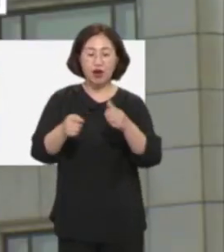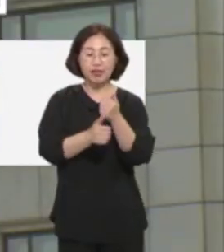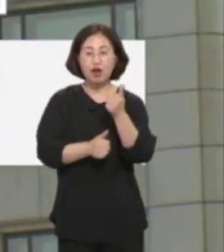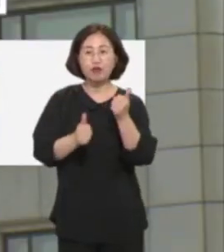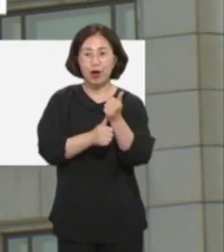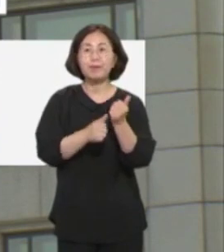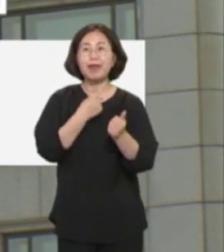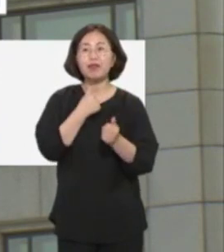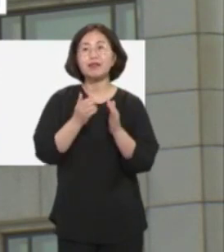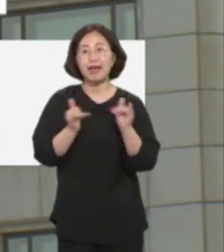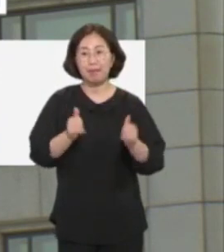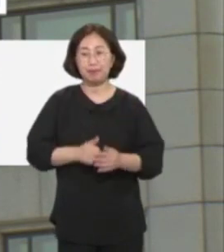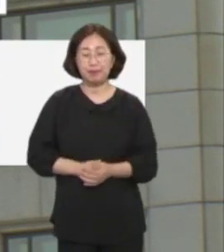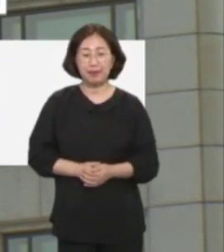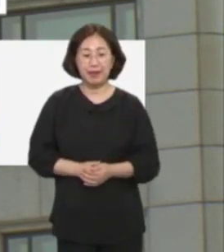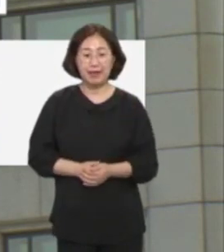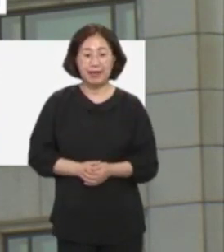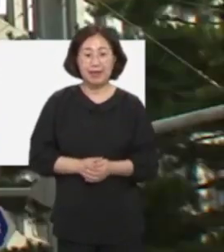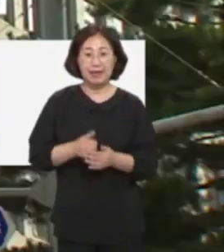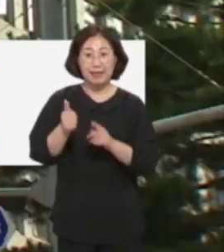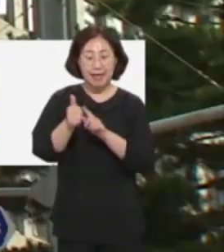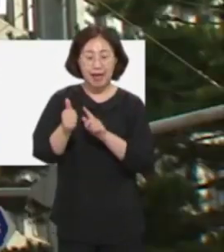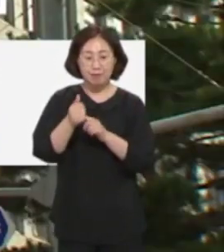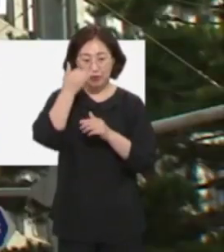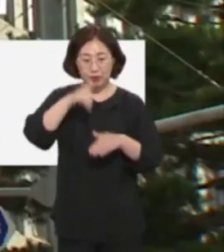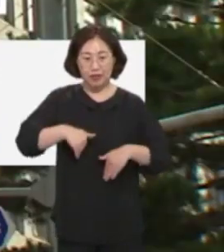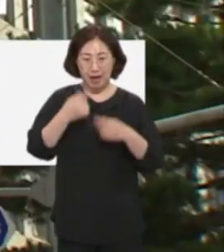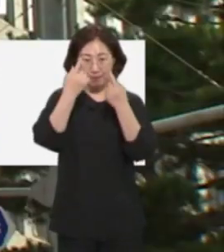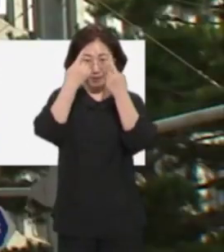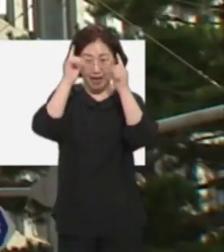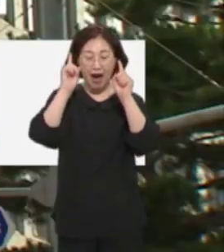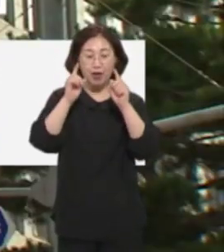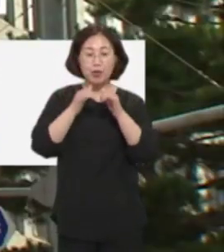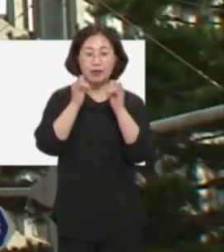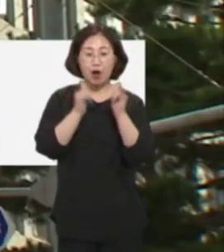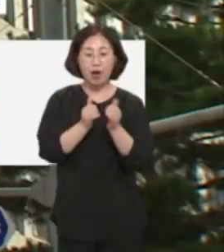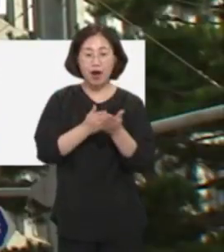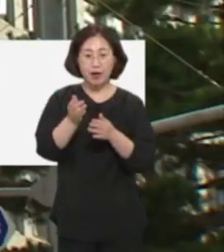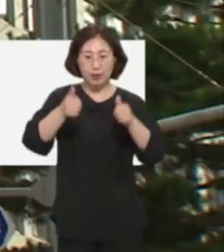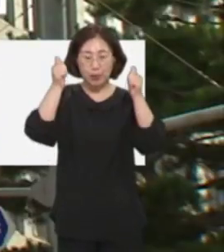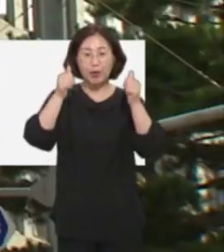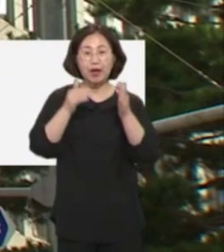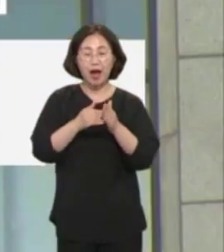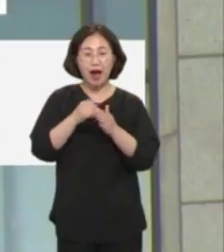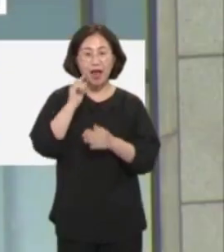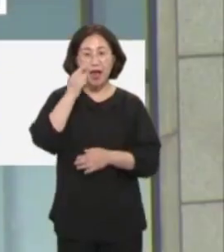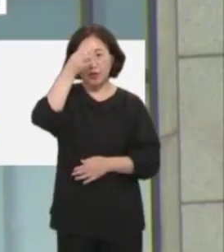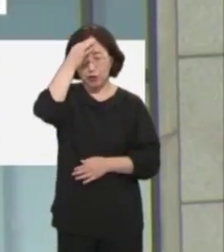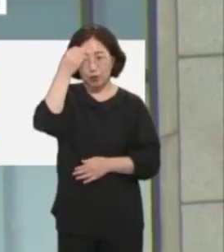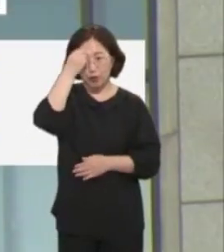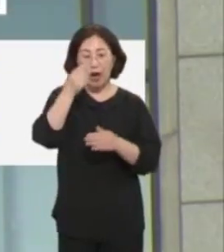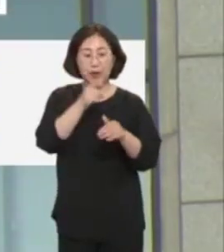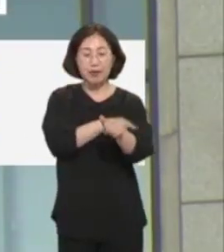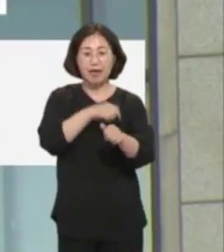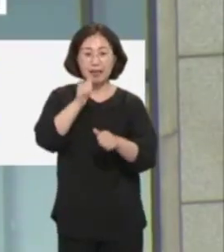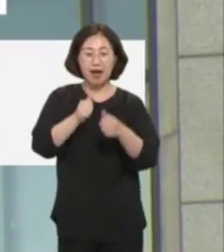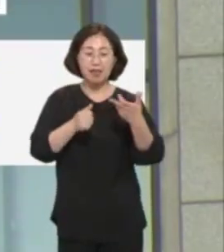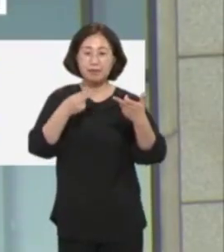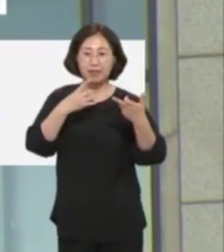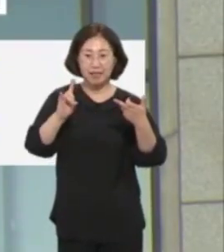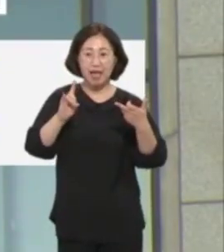임명됐습니다. 윤 신임 사장은 충남대학교 사회학과를 졸업한 뒤 대전예술고 이사장, 제17대